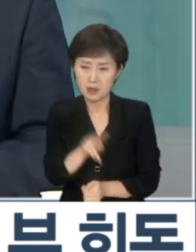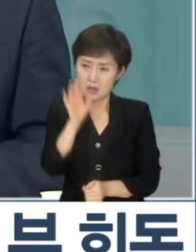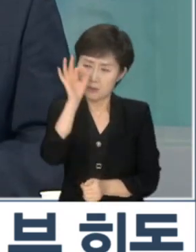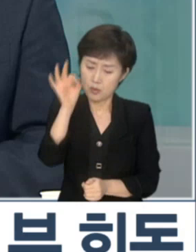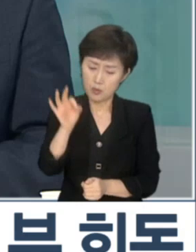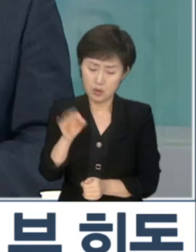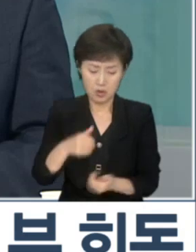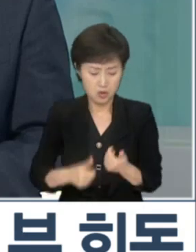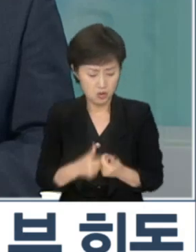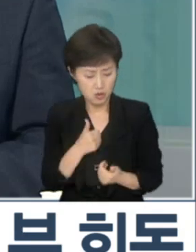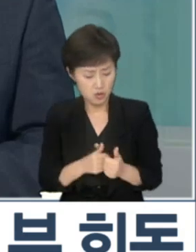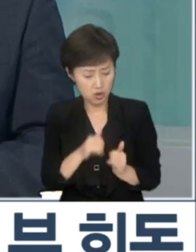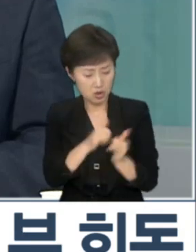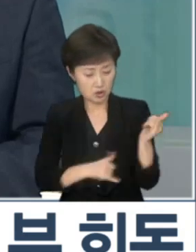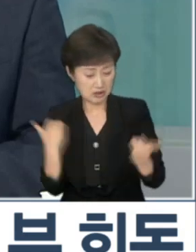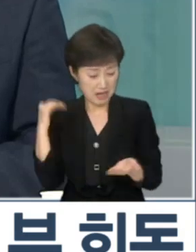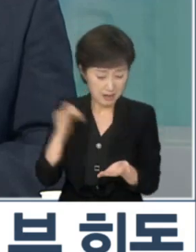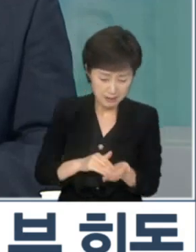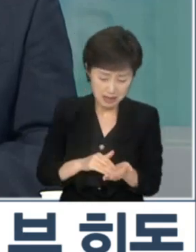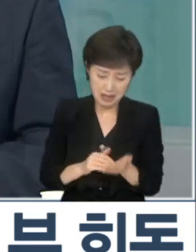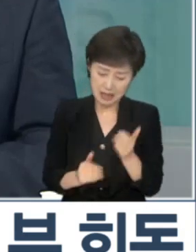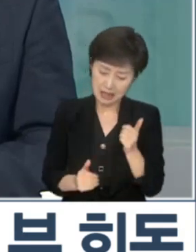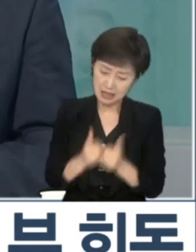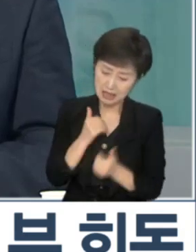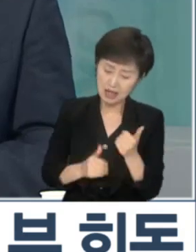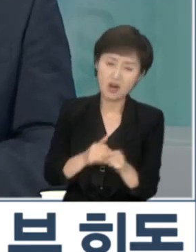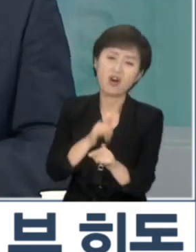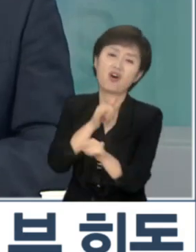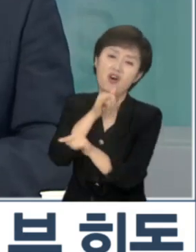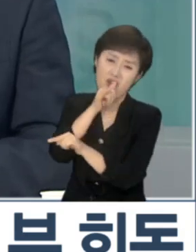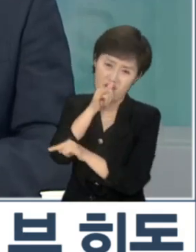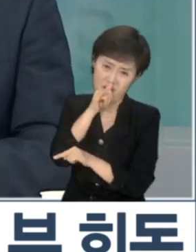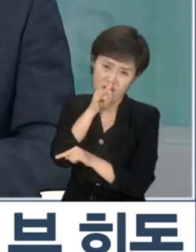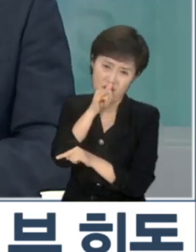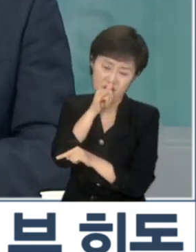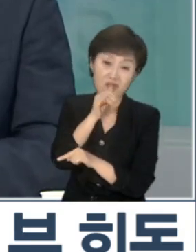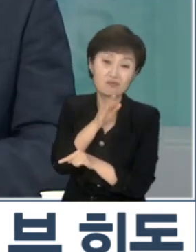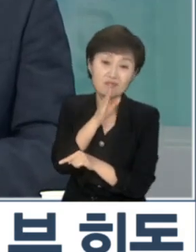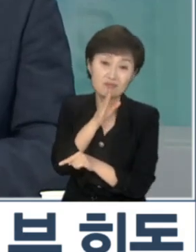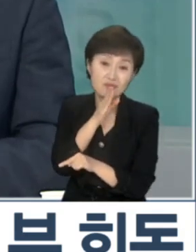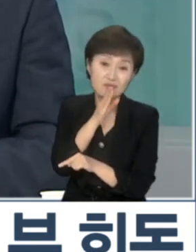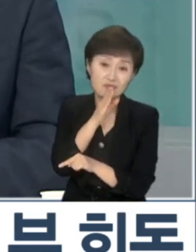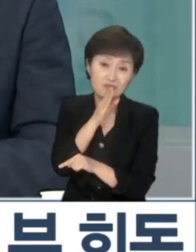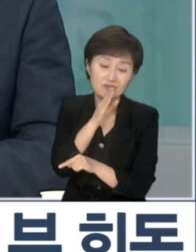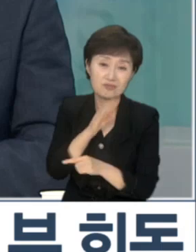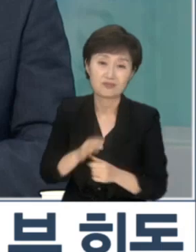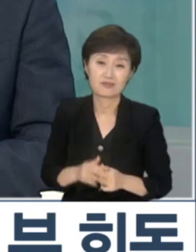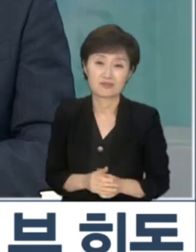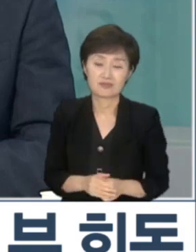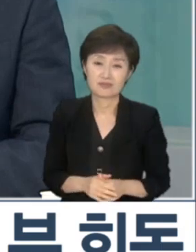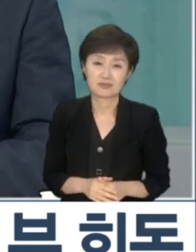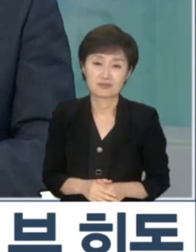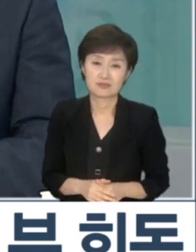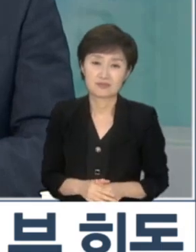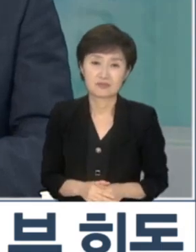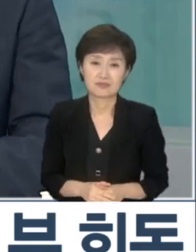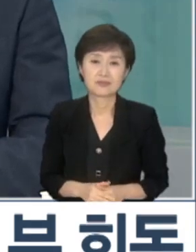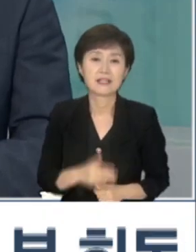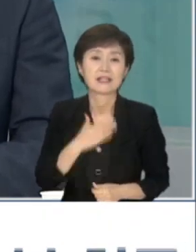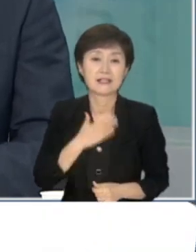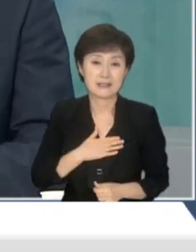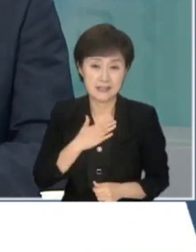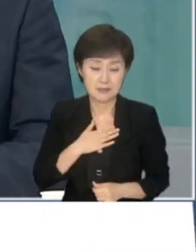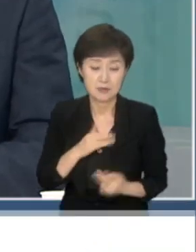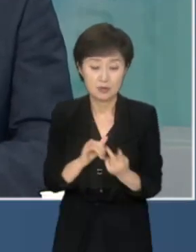이런 방식의 선거 접근이 아니라 미래를 위한 총선을 준비했으면 좋겠다라는 좀 충언을 드리고 싶습니다 알겠습니다 이렇게